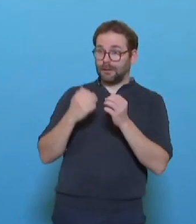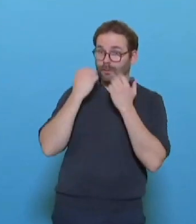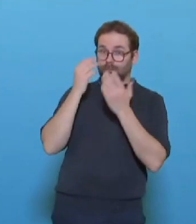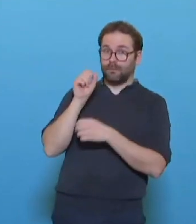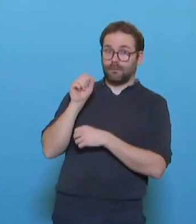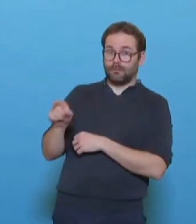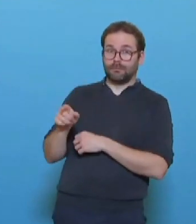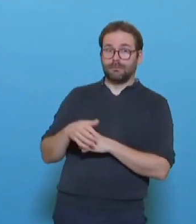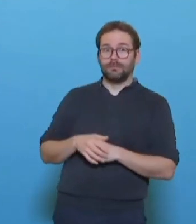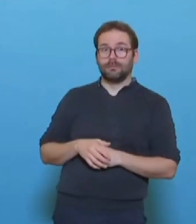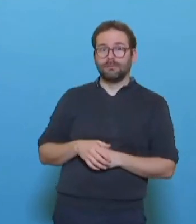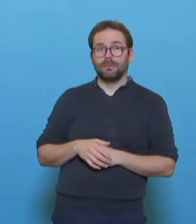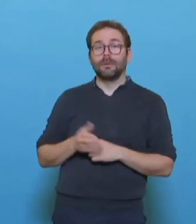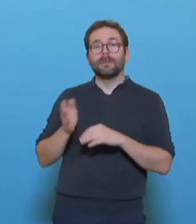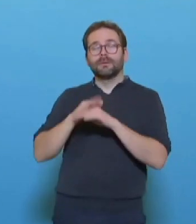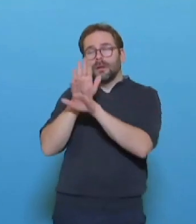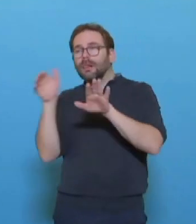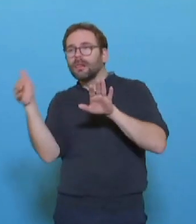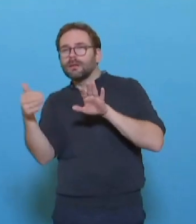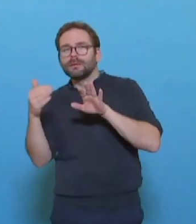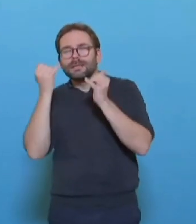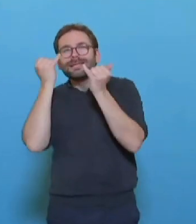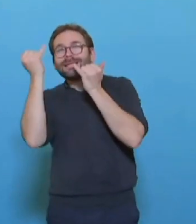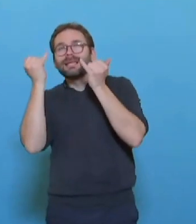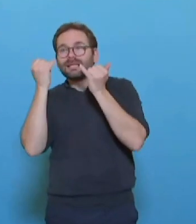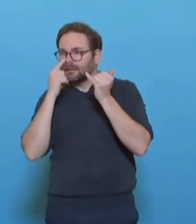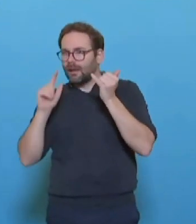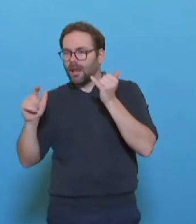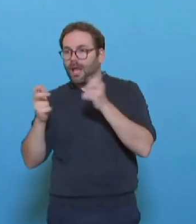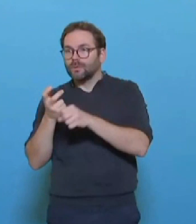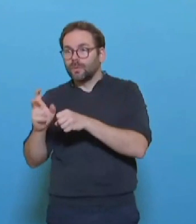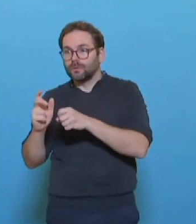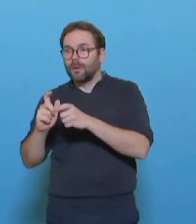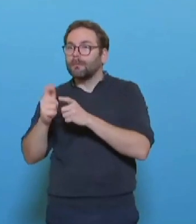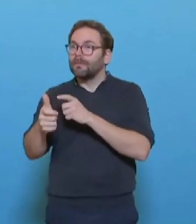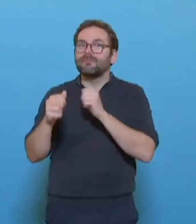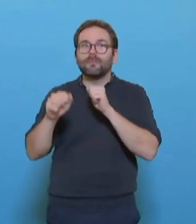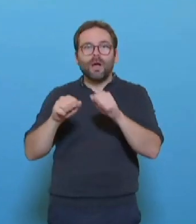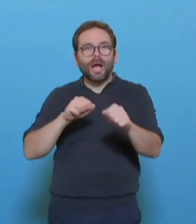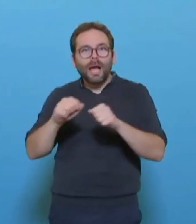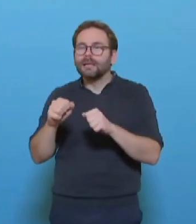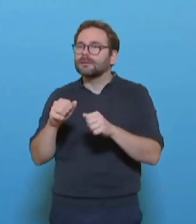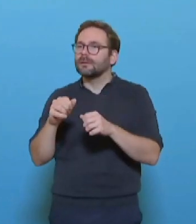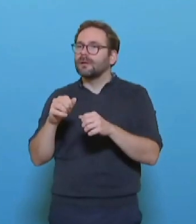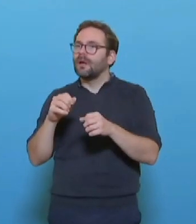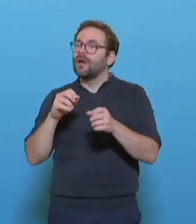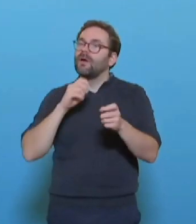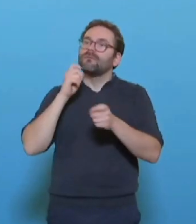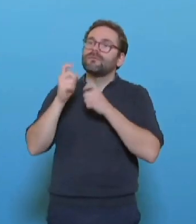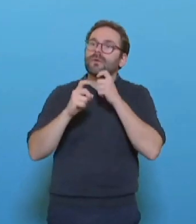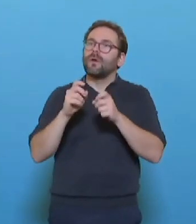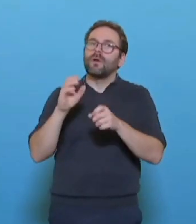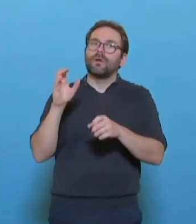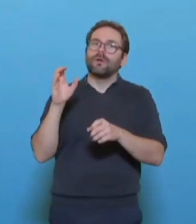idées qui cheminent et qui se transforment parfois en actes, en violence sexiste, en violence homophobe, en harcèlement